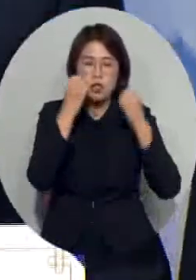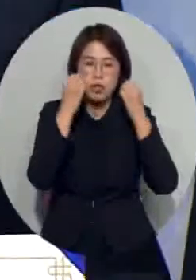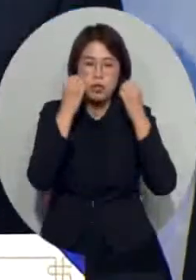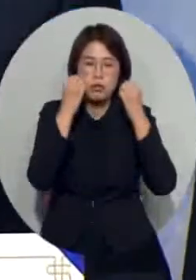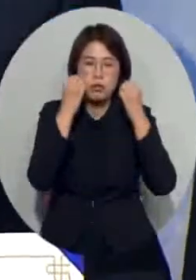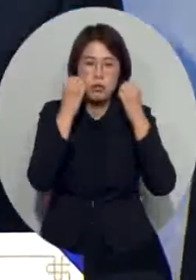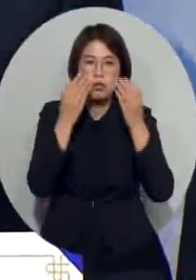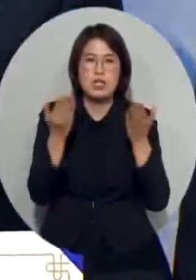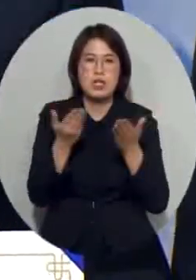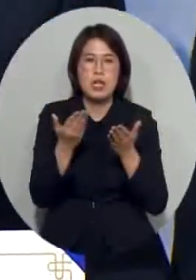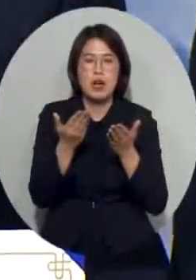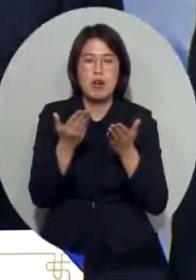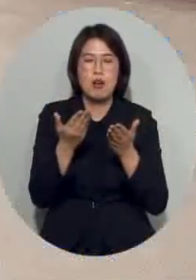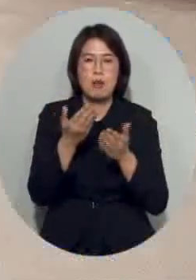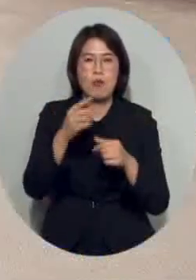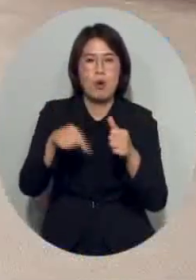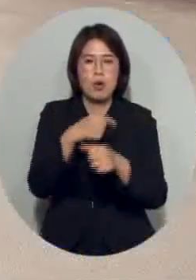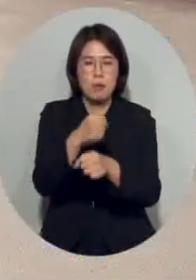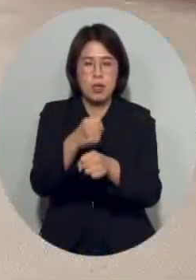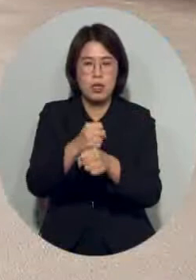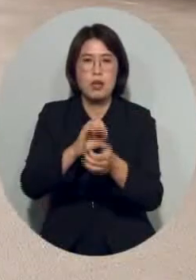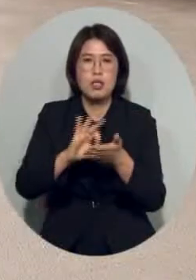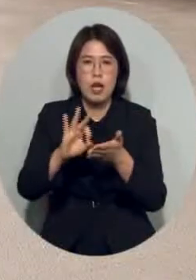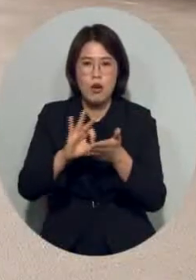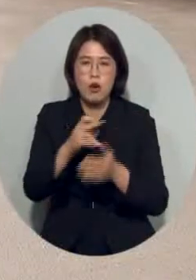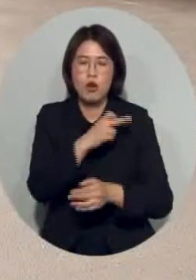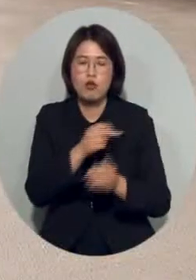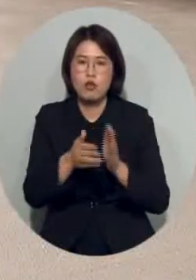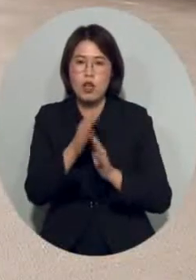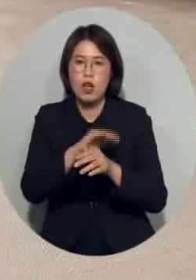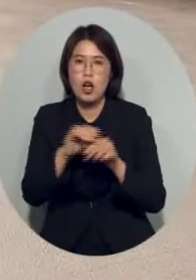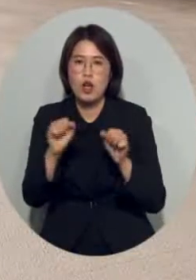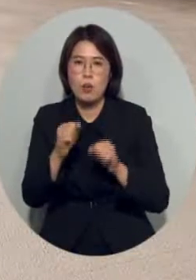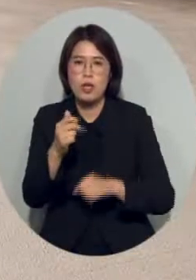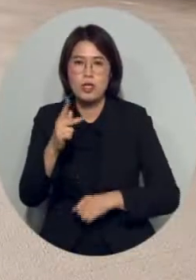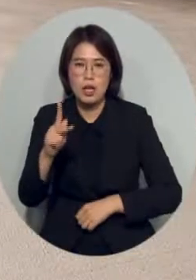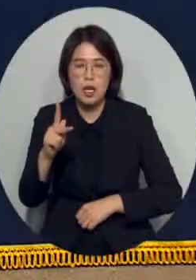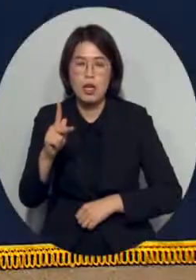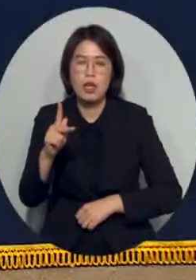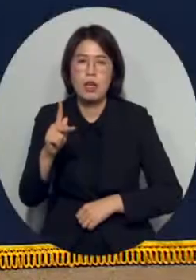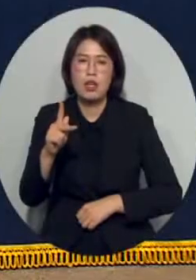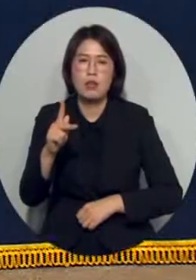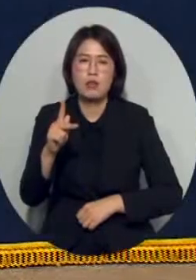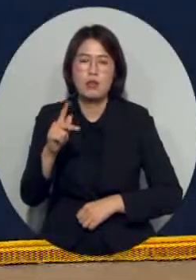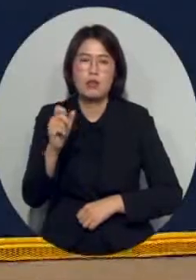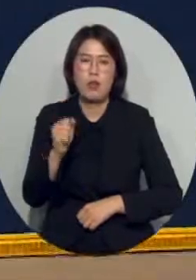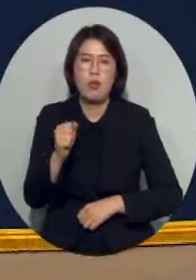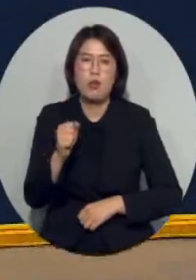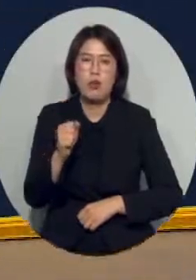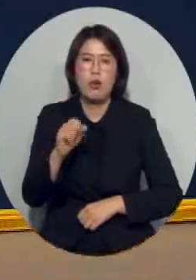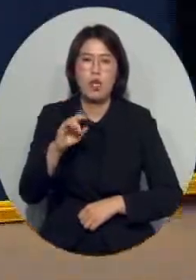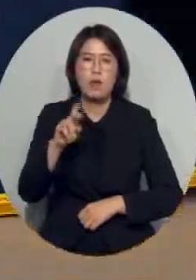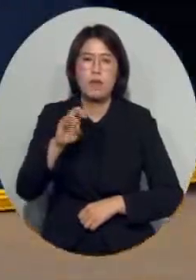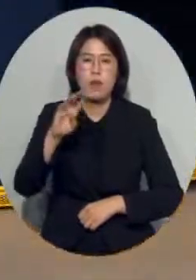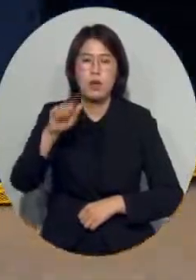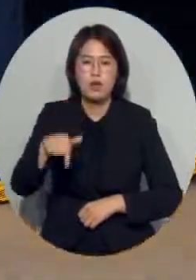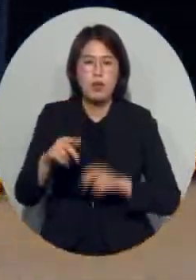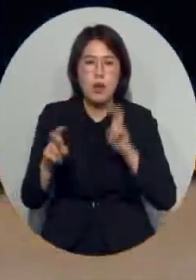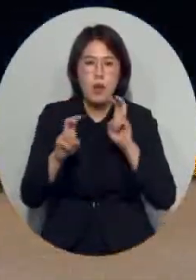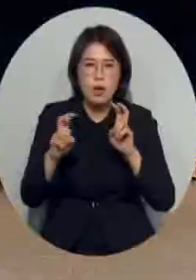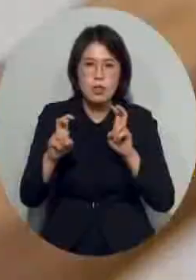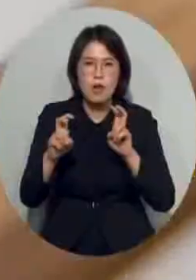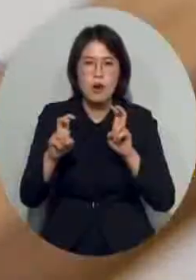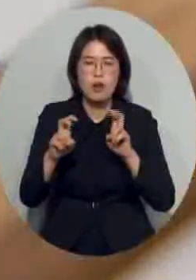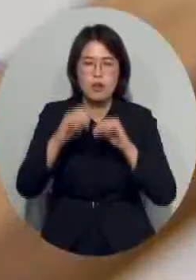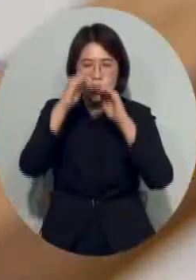생태계 구축에 쓰여질 예정입니다. 영주시는 경상북도와 SK 머티리얼즈, 그리고 주식회사 임팩트 스퀘어와 이